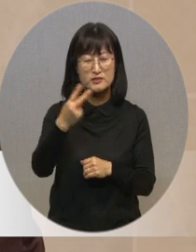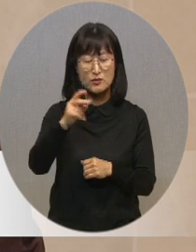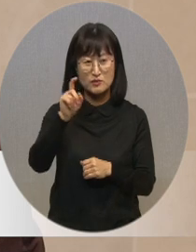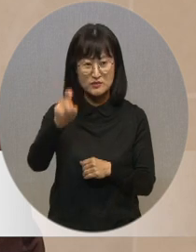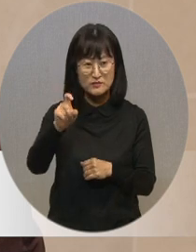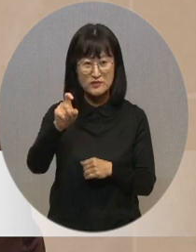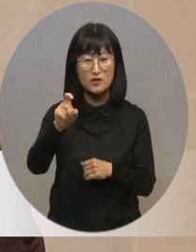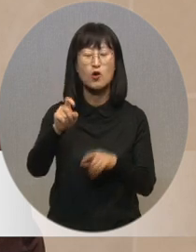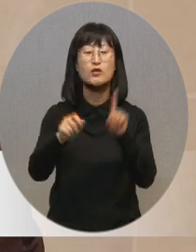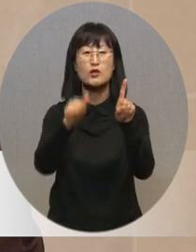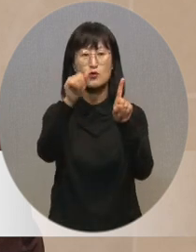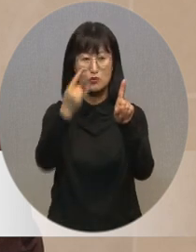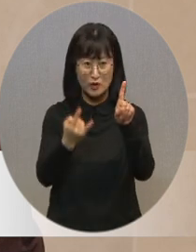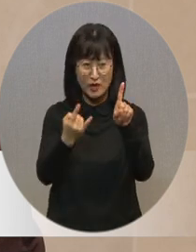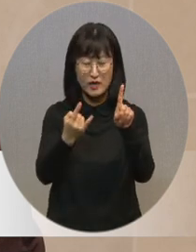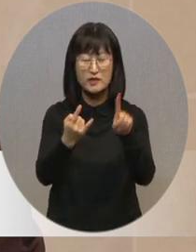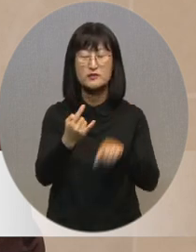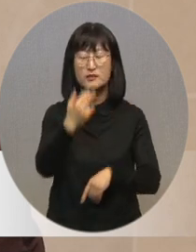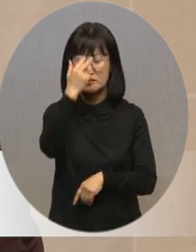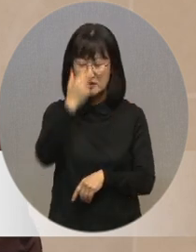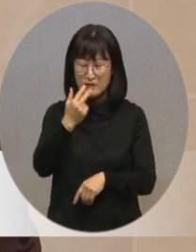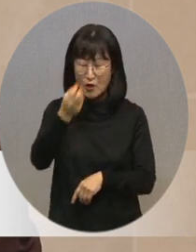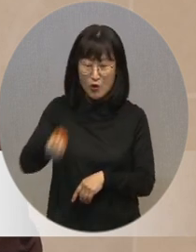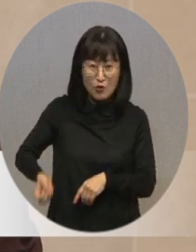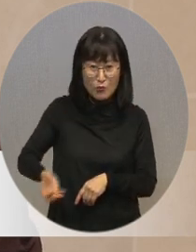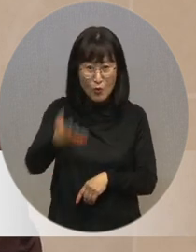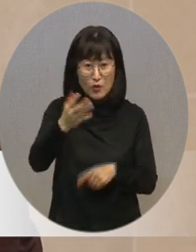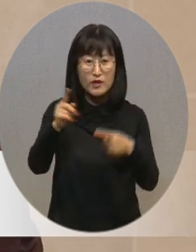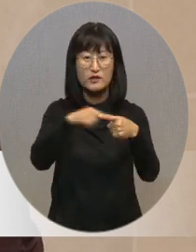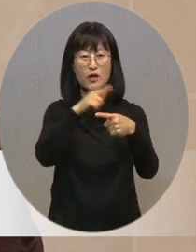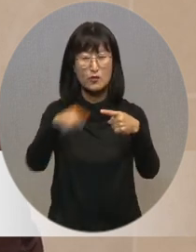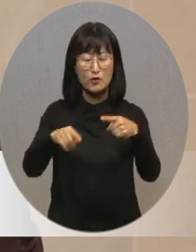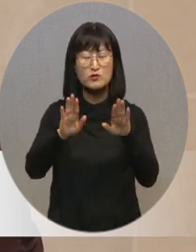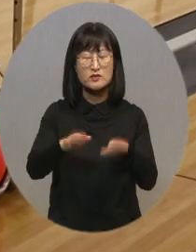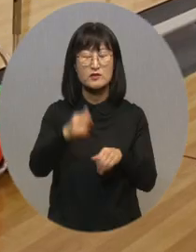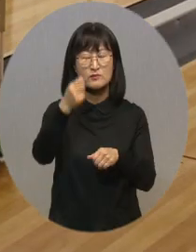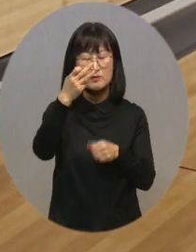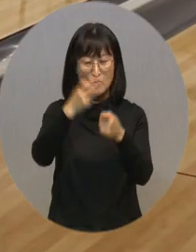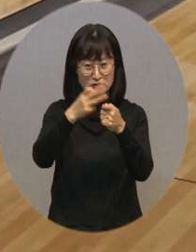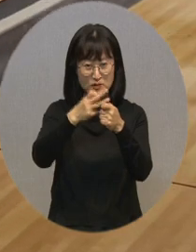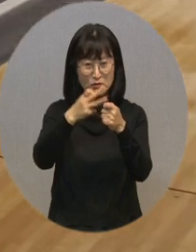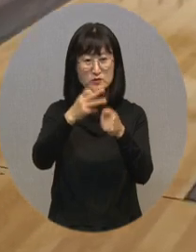전국 시각장애인 볼링대회가 개최되었습니다. 올해로 13번째를 맞이했고요.